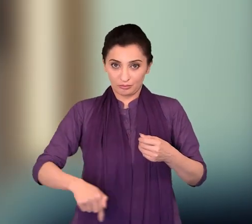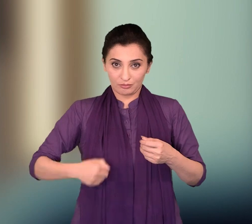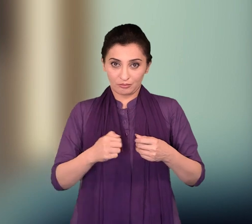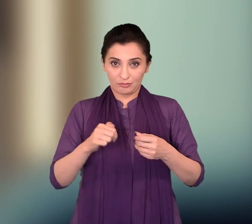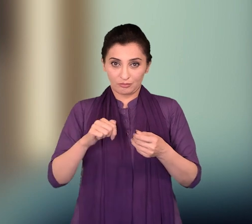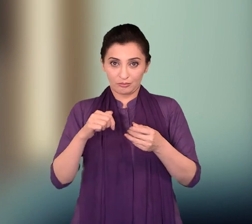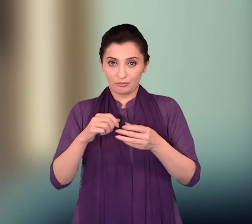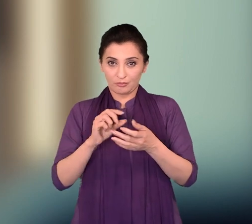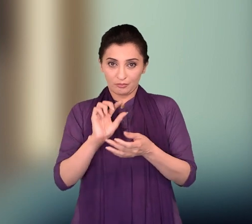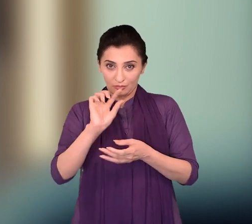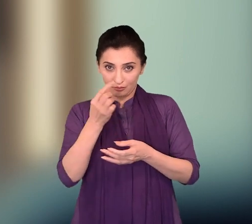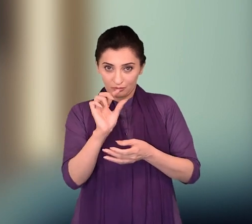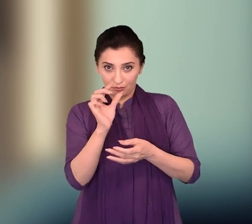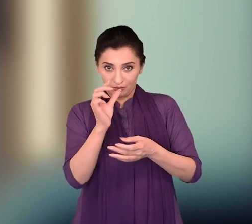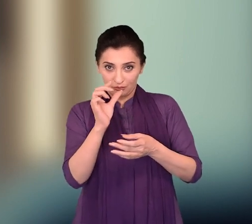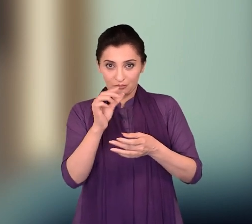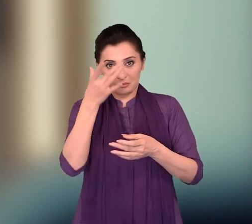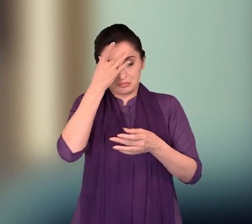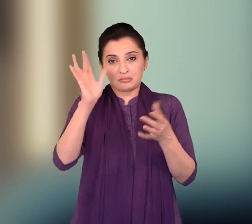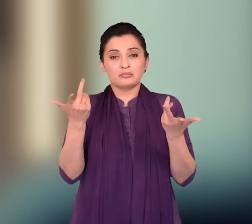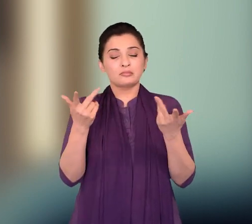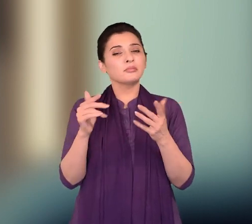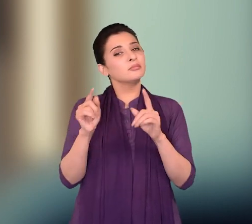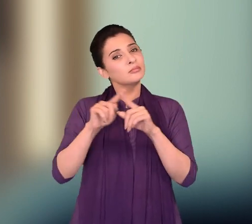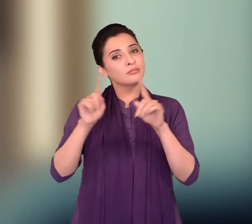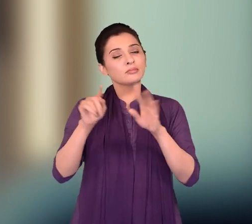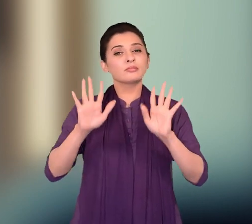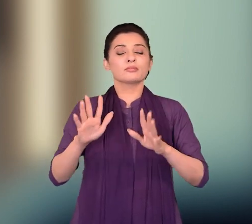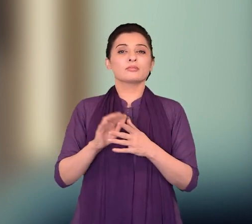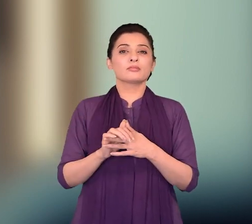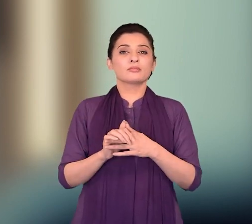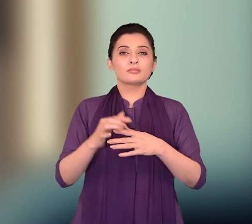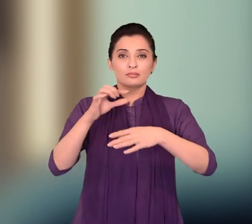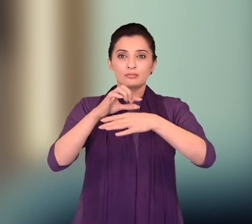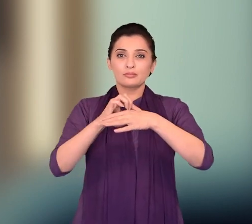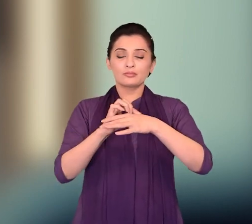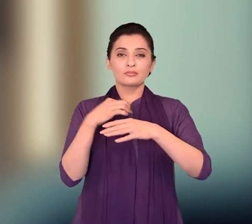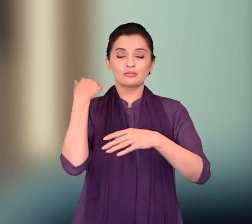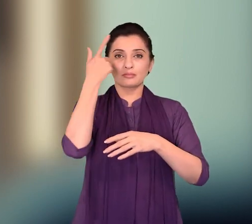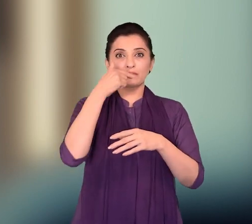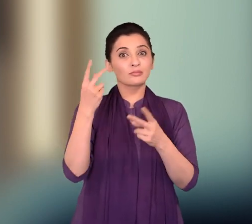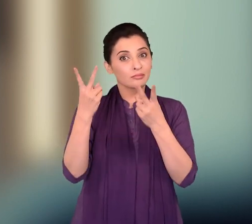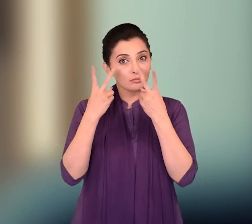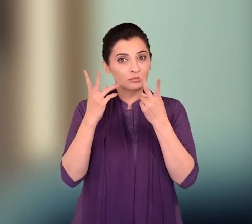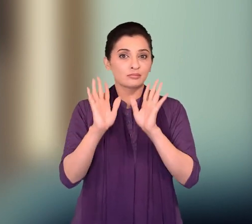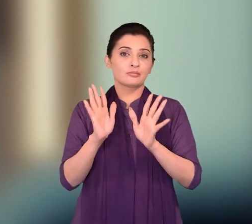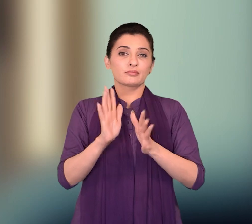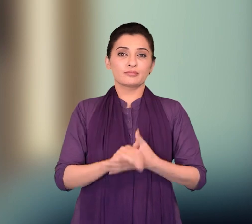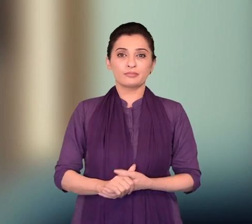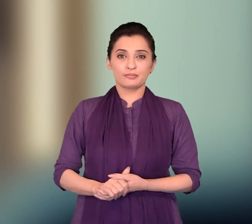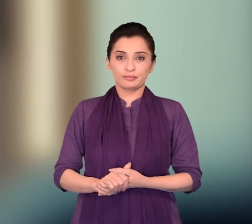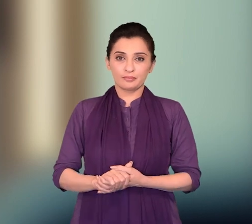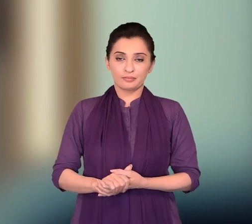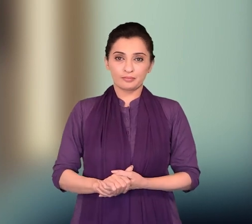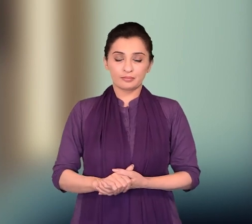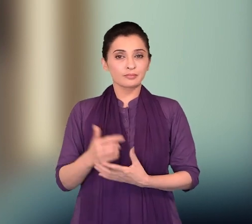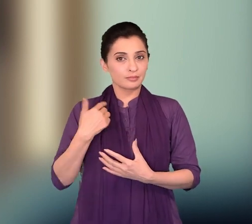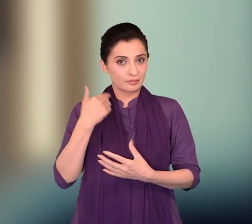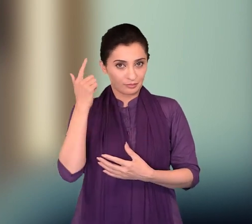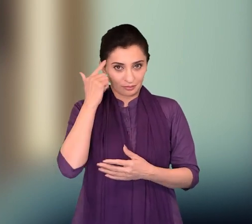ہے, فیمیل ہارمونل ایشوز ہیں. تو یہ وہ ساری چیزیں ہیں جو ہماری اسکن کے اوپر یا جلد پہ مینیفیسٹ کرتی ہیں.